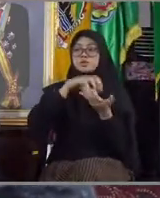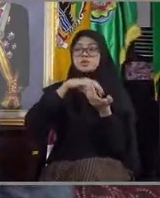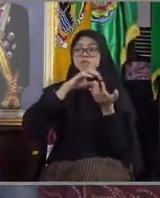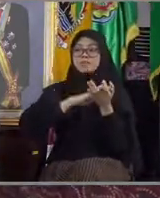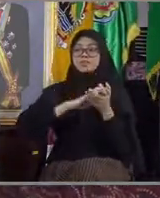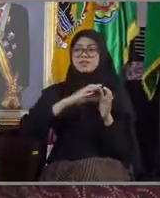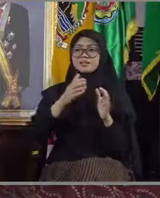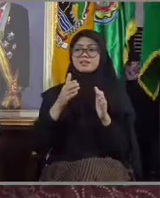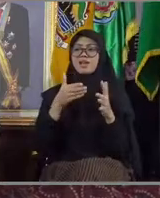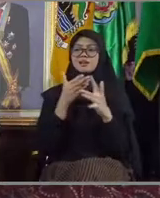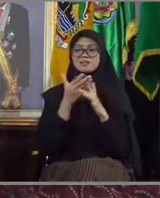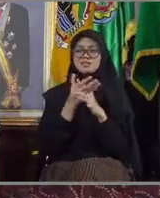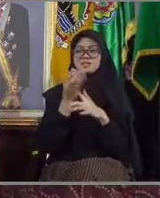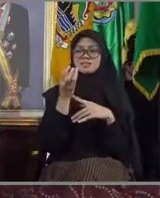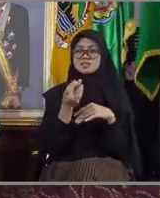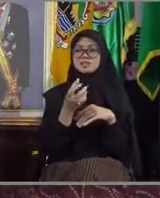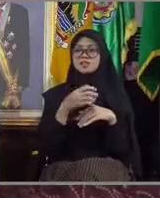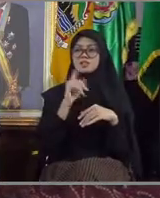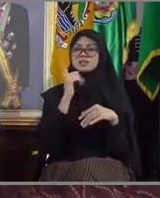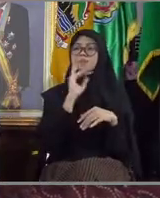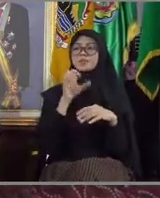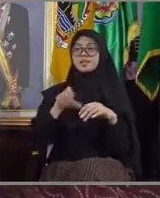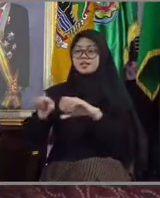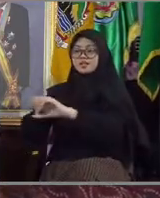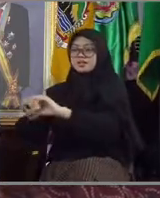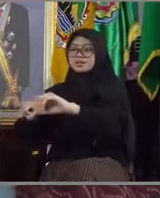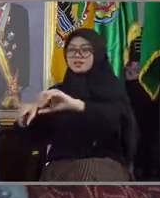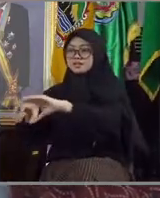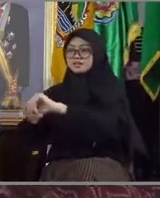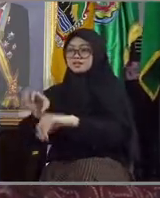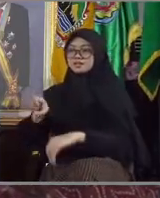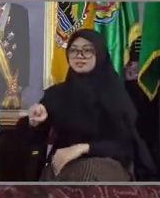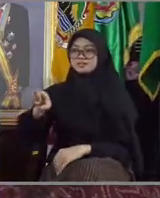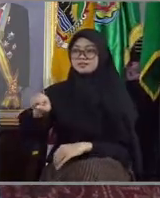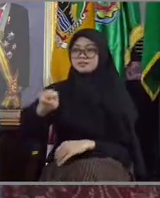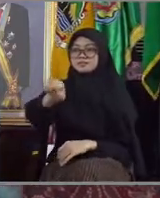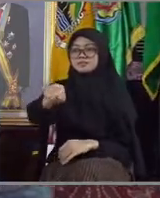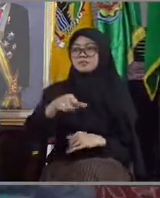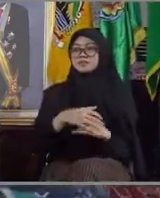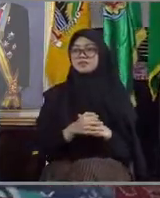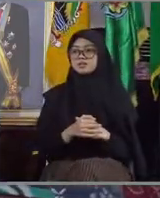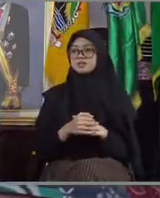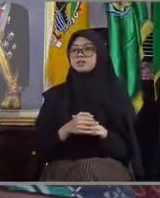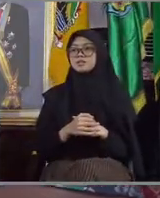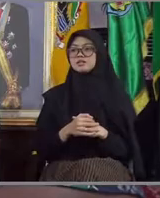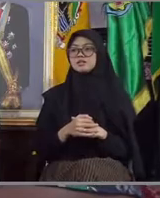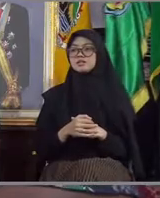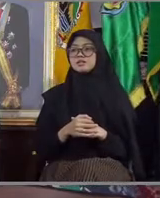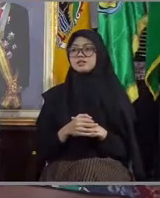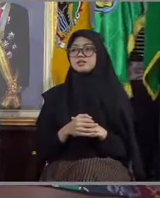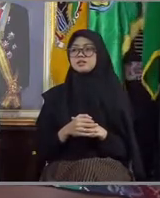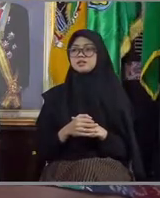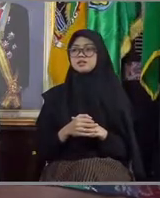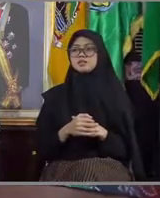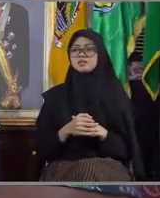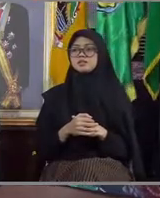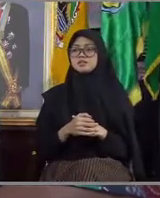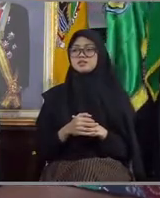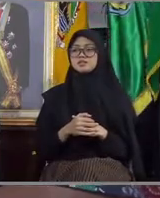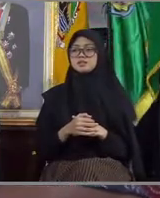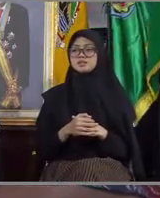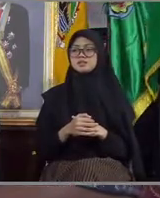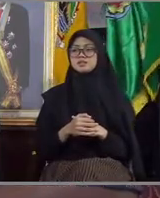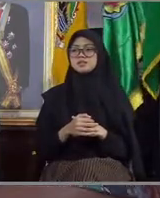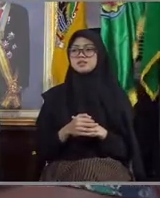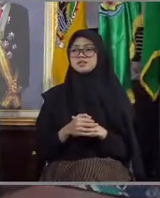kalinya ada sekat untuk seperti di pom bensin itu ada sekatan otomatis dari teman-teman yang kesulitan